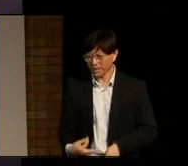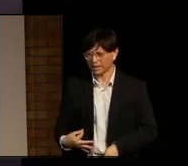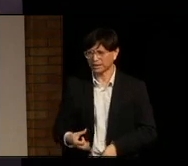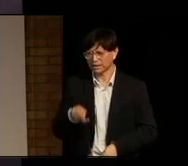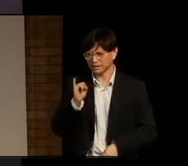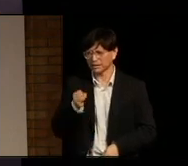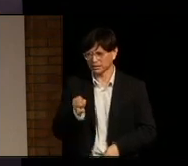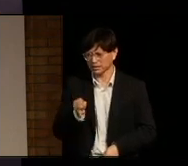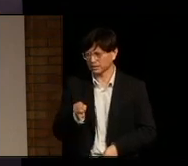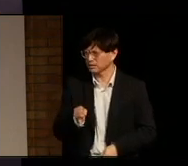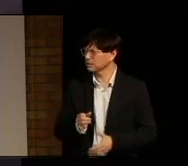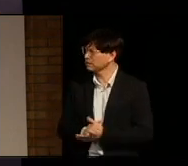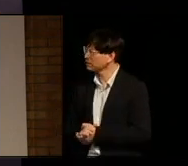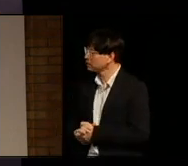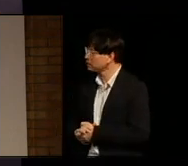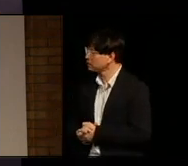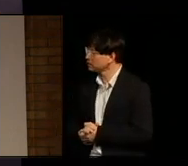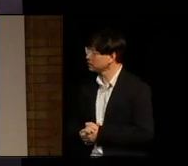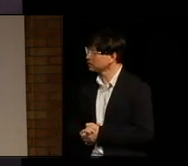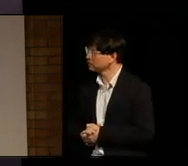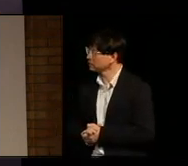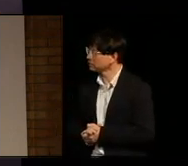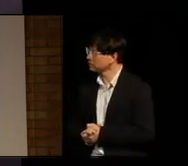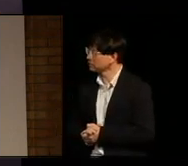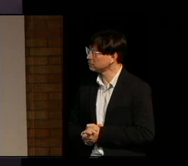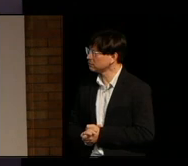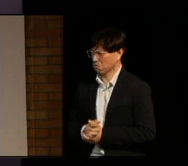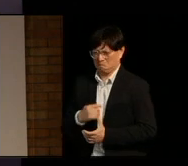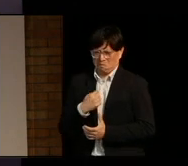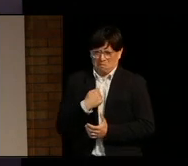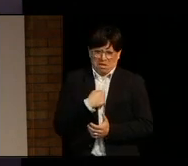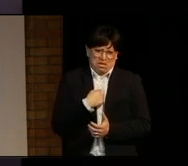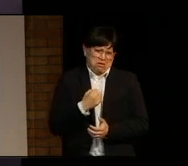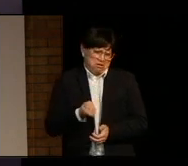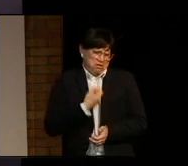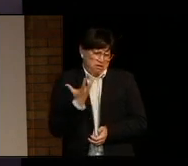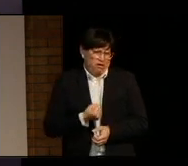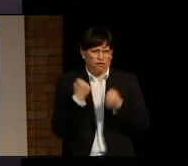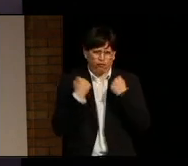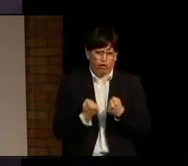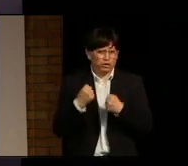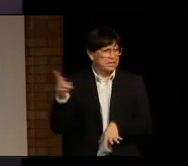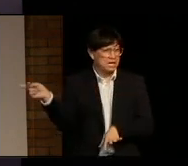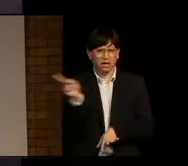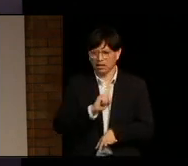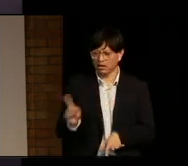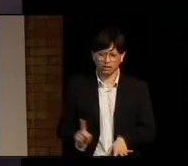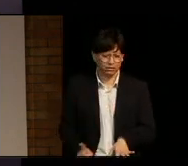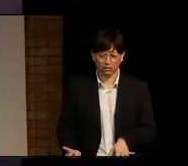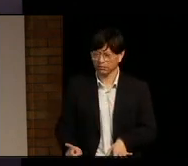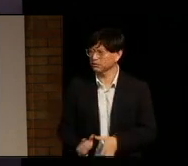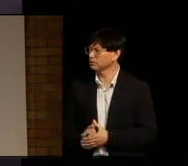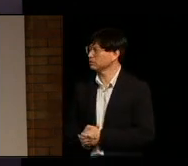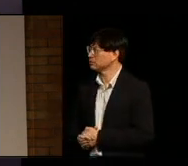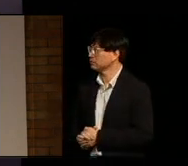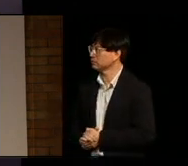bene anche va bene anche a volte scoraggiarsi quante volte noi ci scoraggiamo di fronte ai nostri limiti alle nostre sofferenze no E allora